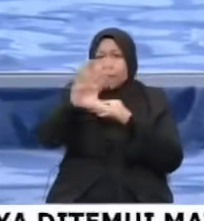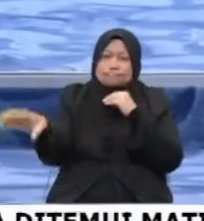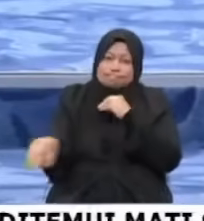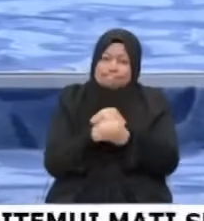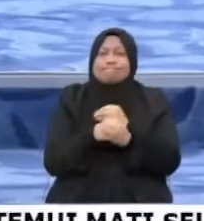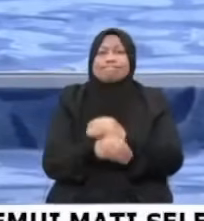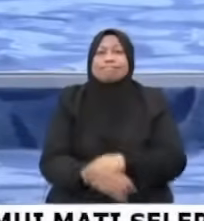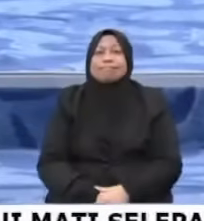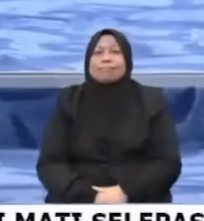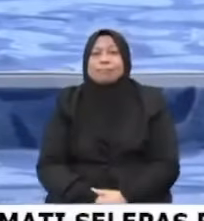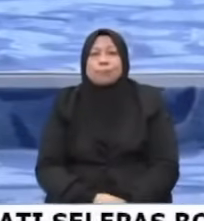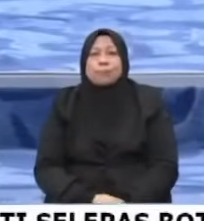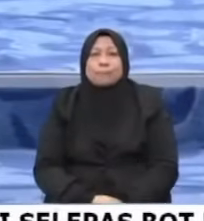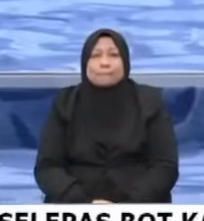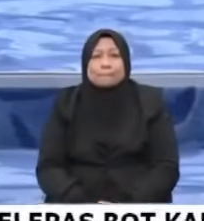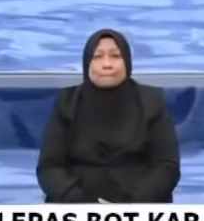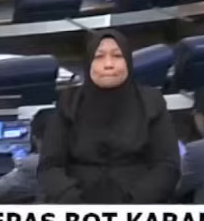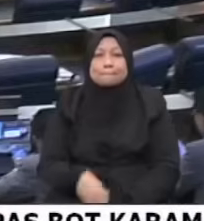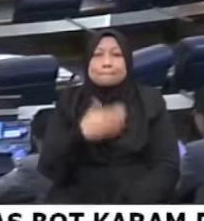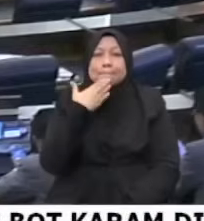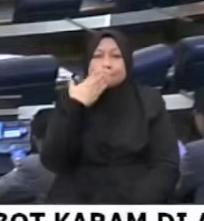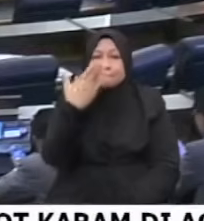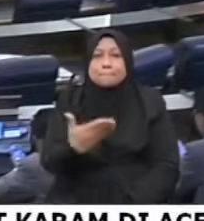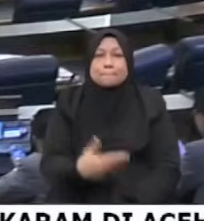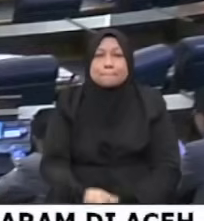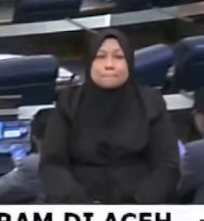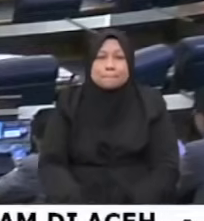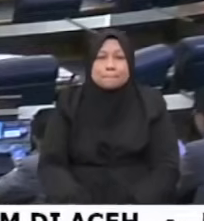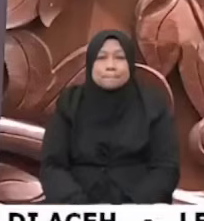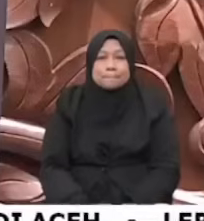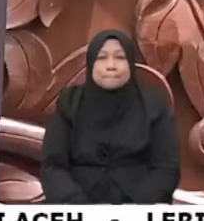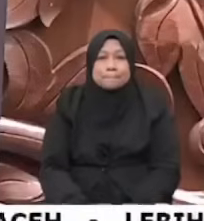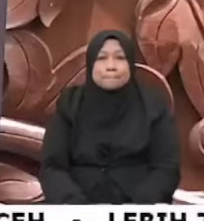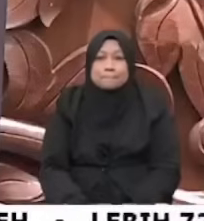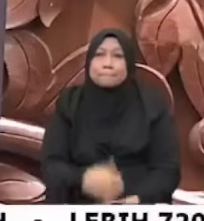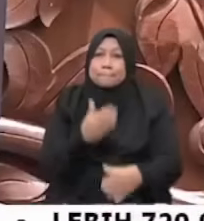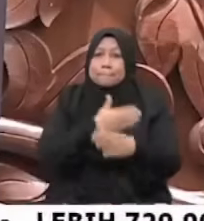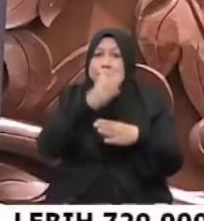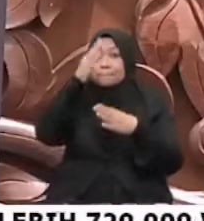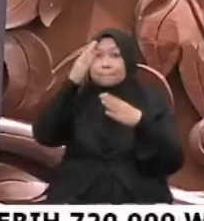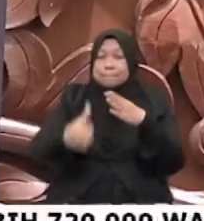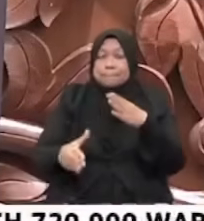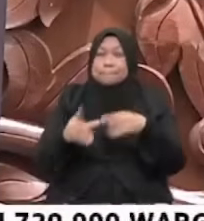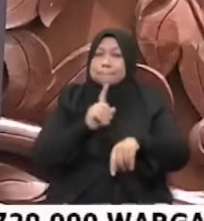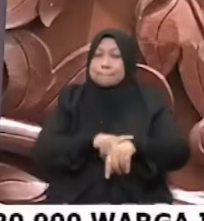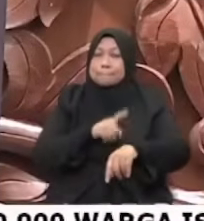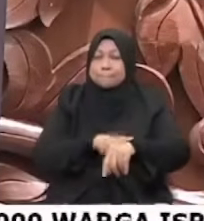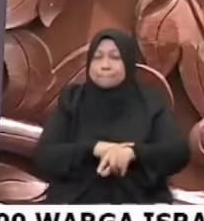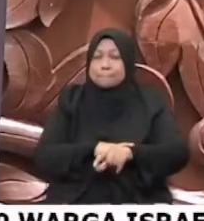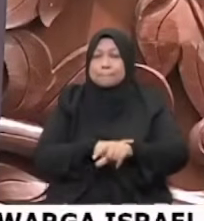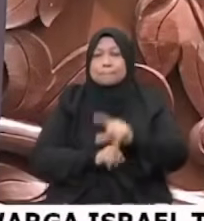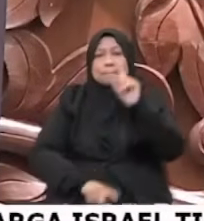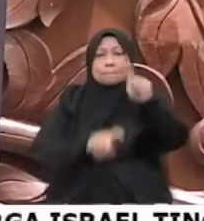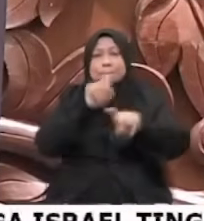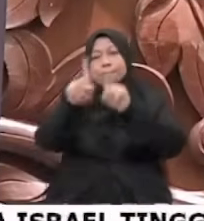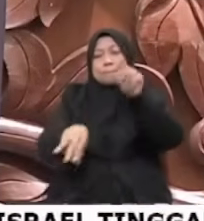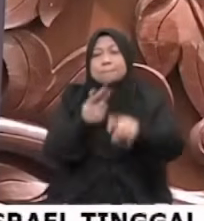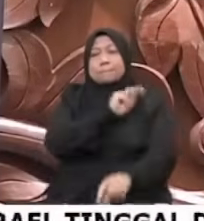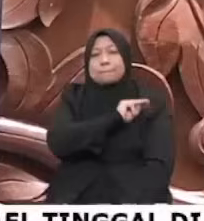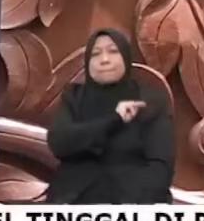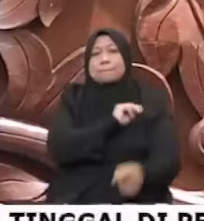sepenuhnya Baik terima kasih yang berhormat sekarangah sesi unuk waktu pertanyaan menti pada hari